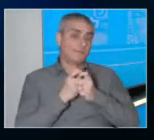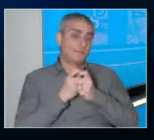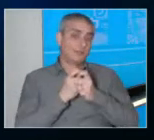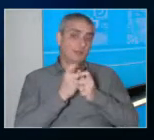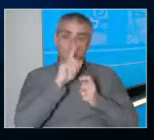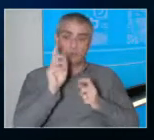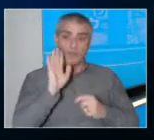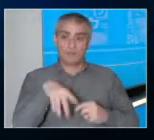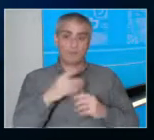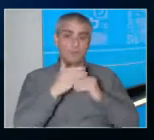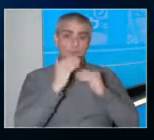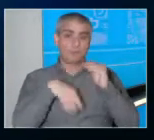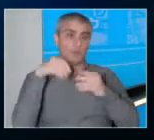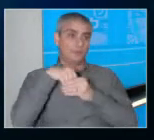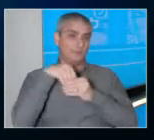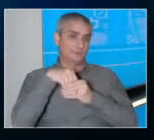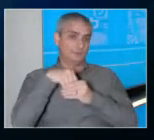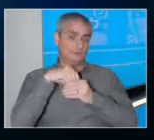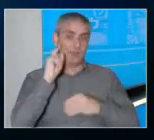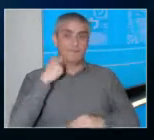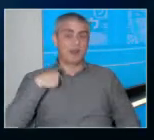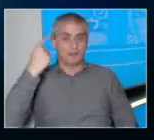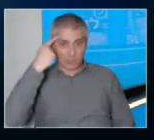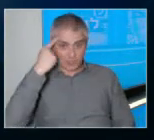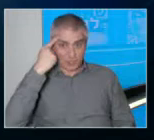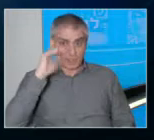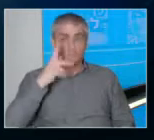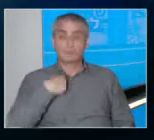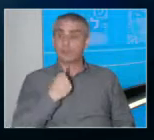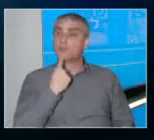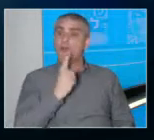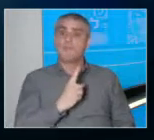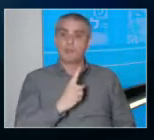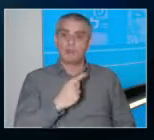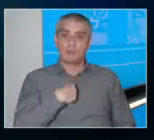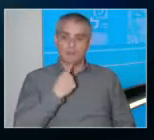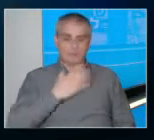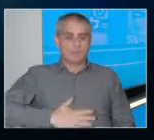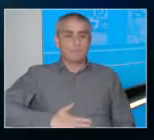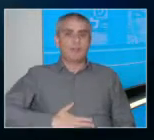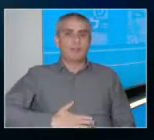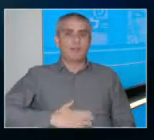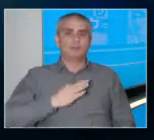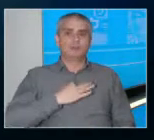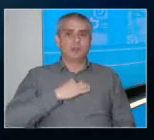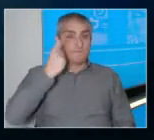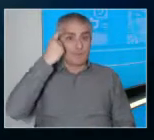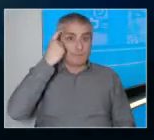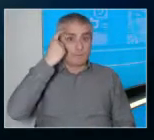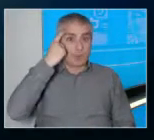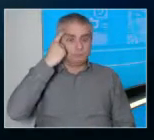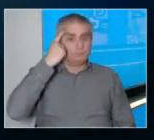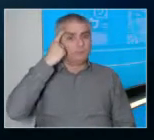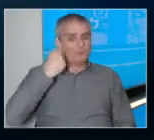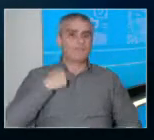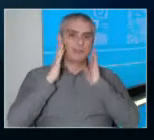שיכול להיות שאפילו יש לה פחות מצביעים. אבל אני יודע שמה שאני אומר, אני אומר מפה